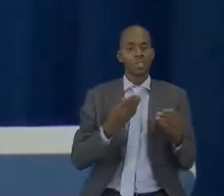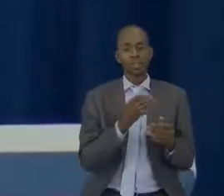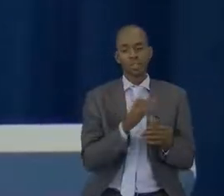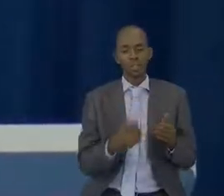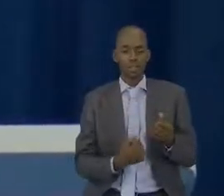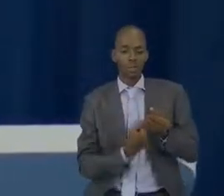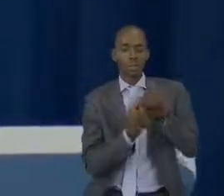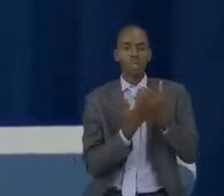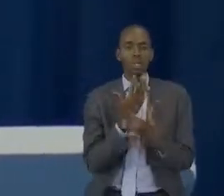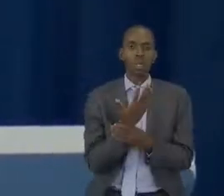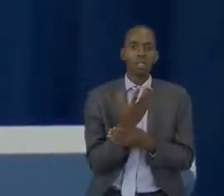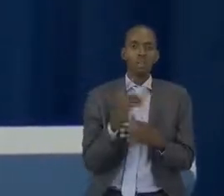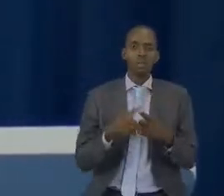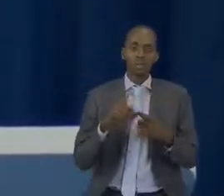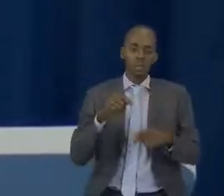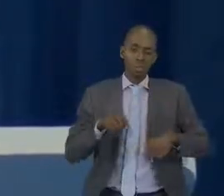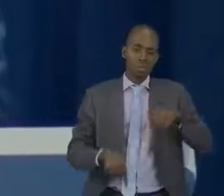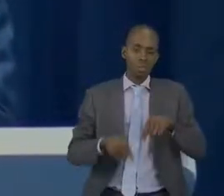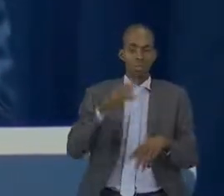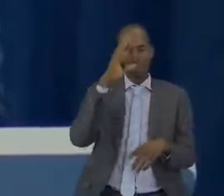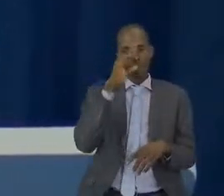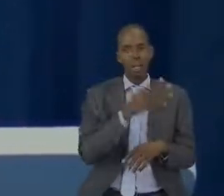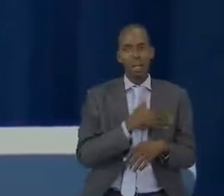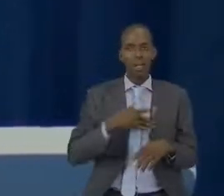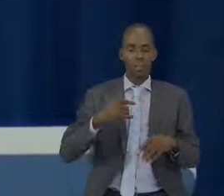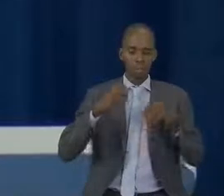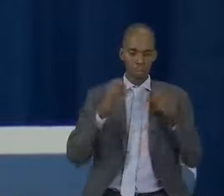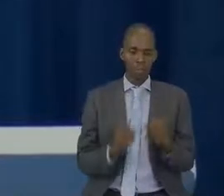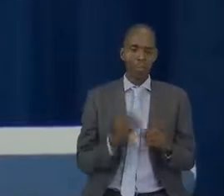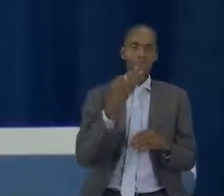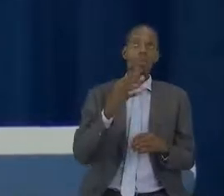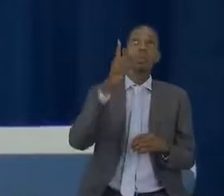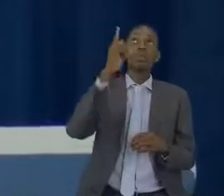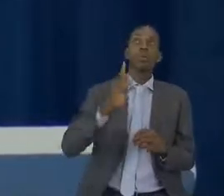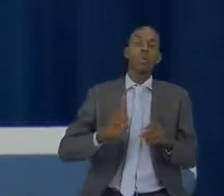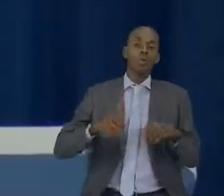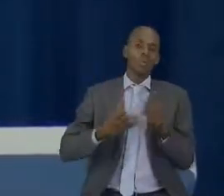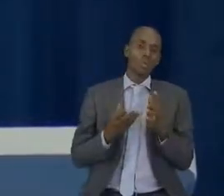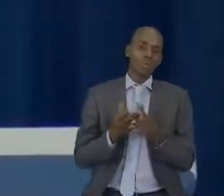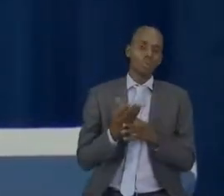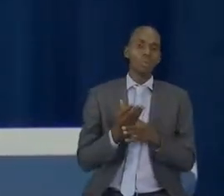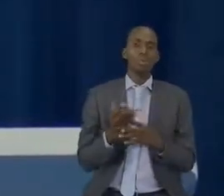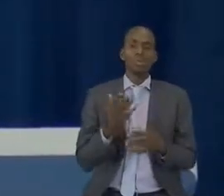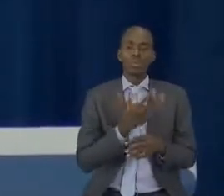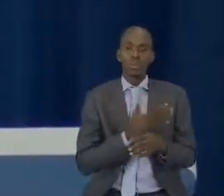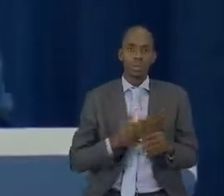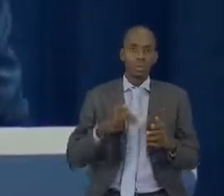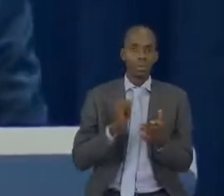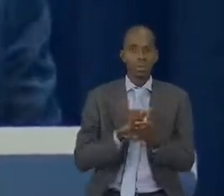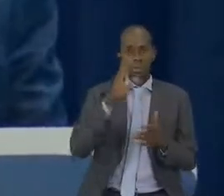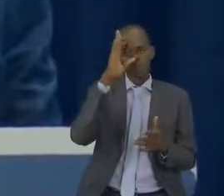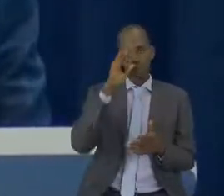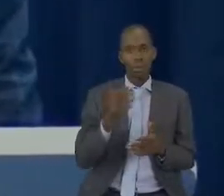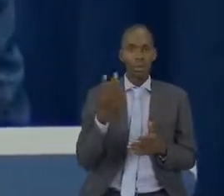puis a tendu la main au paralytique, la puissance de Dieu est venue et cet homme a été